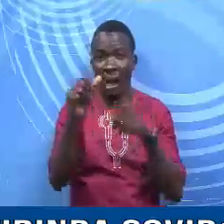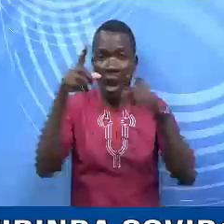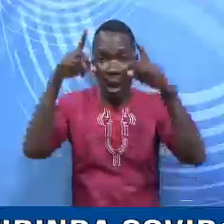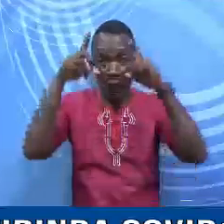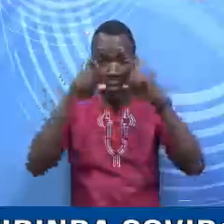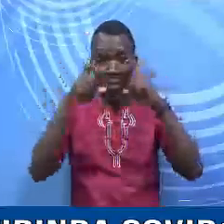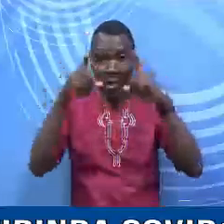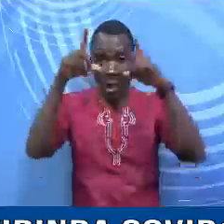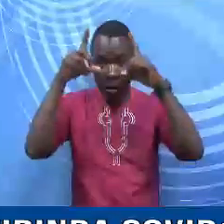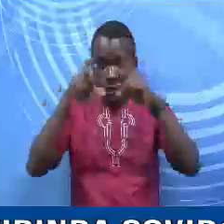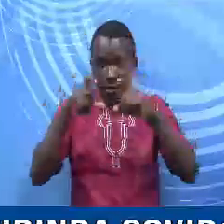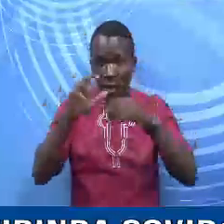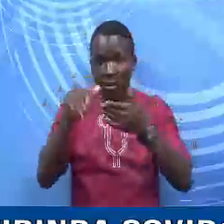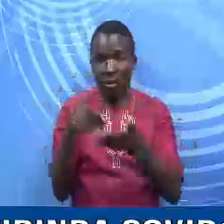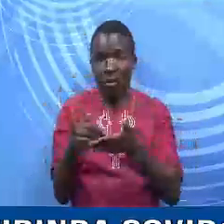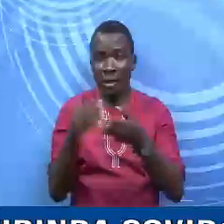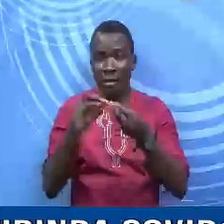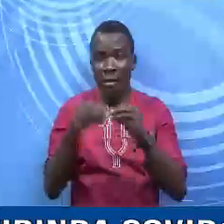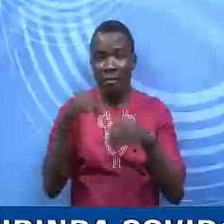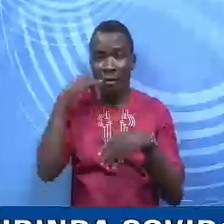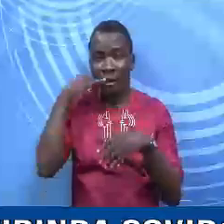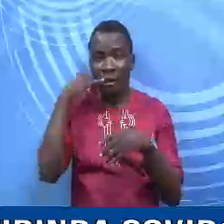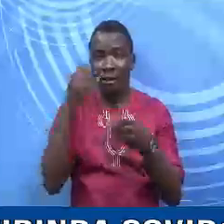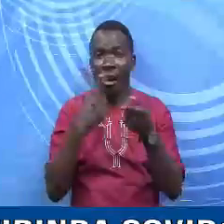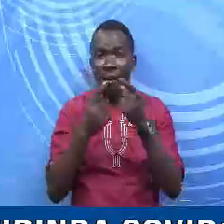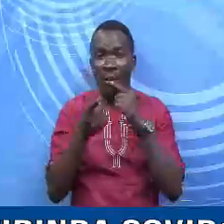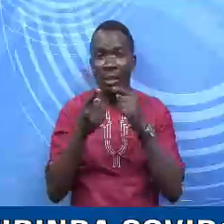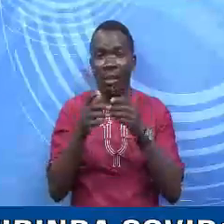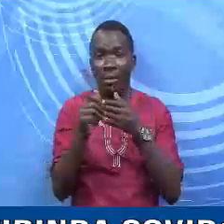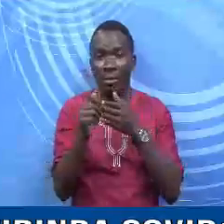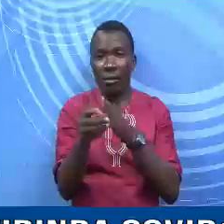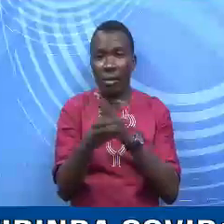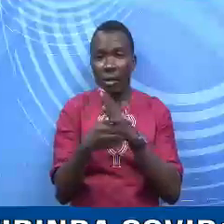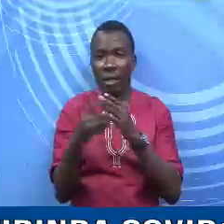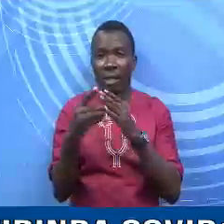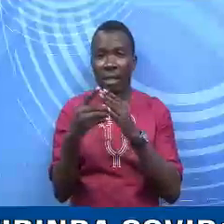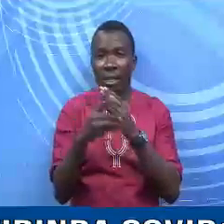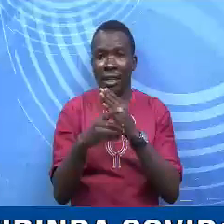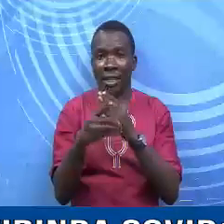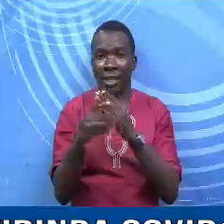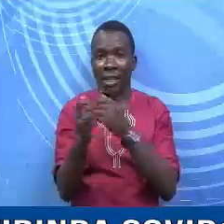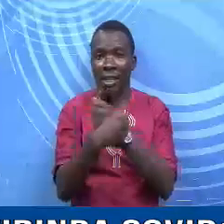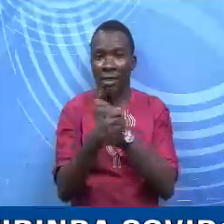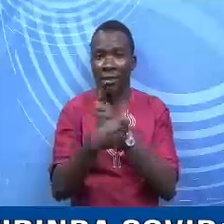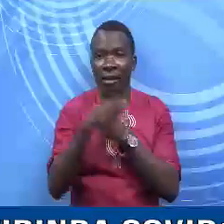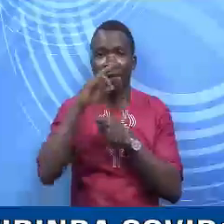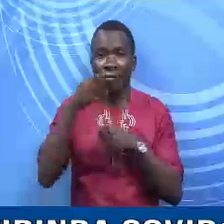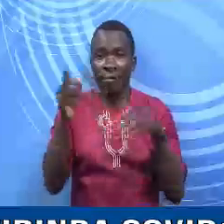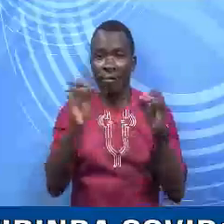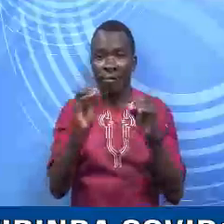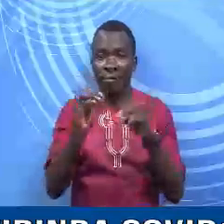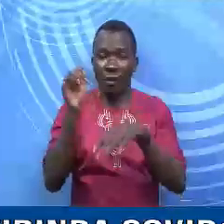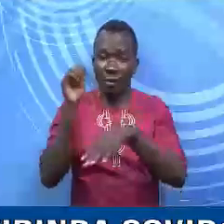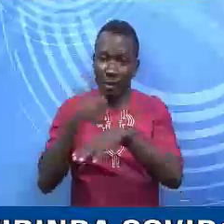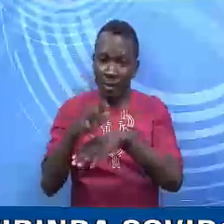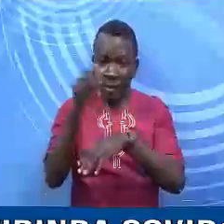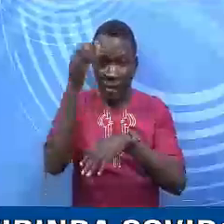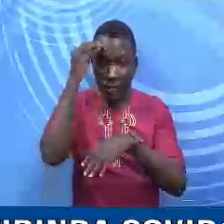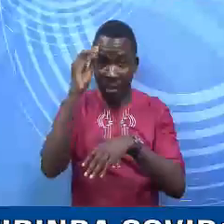inzira zose ku murongo wa telefone twagerageje kuvugana n'ubuyobozi bw'akarere ka Rubavu ntibadusubiza tunabahaye ubutumwa bugufi nabwo birinda kugira